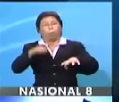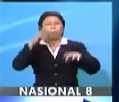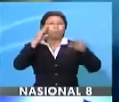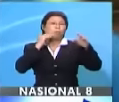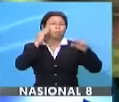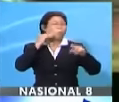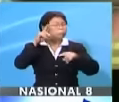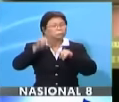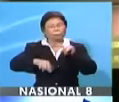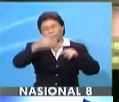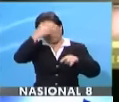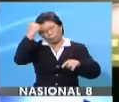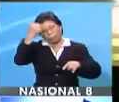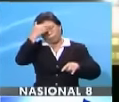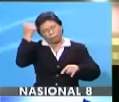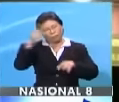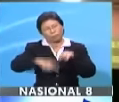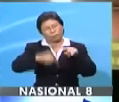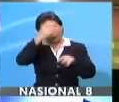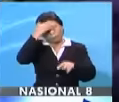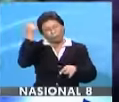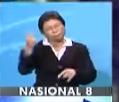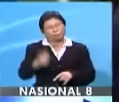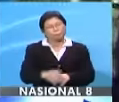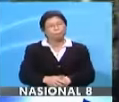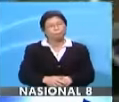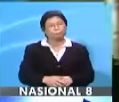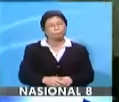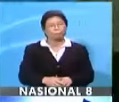Pengalaman ini memang tak dapat saya lupakan lah.